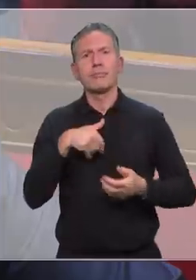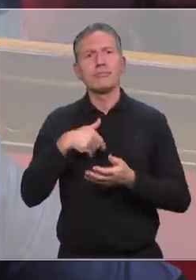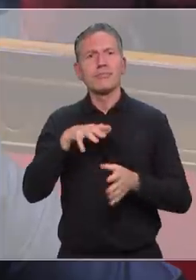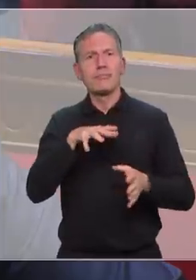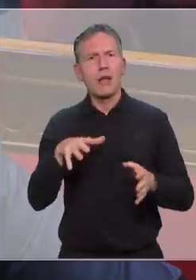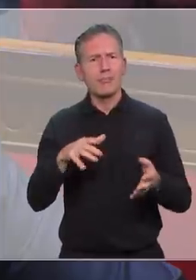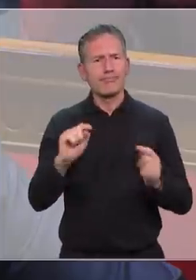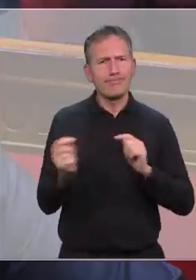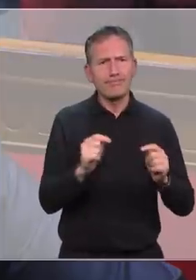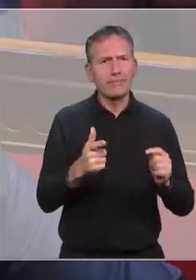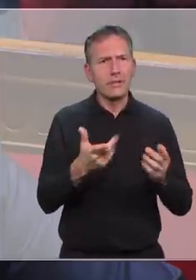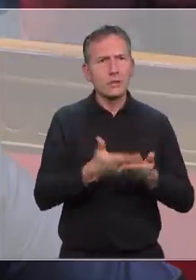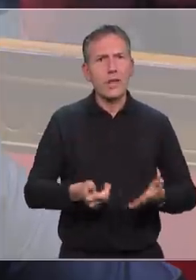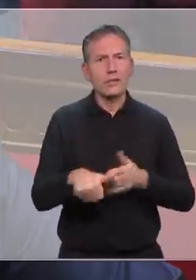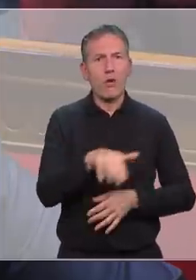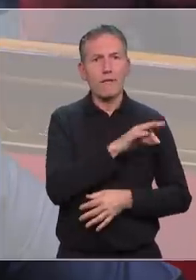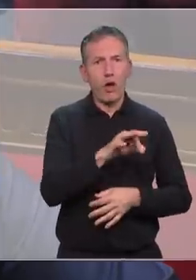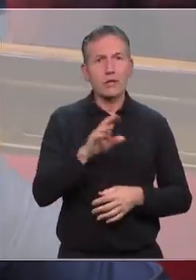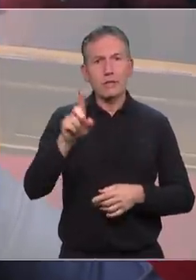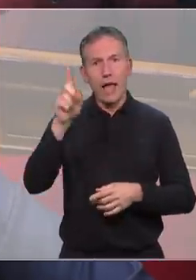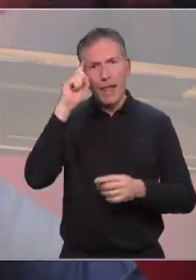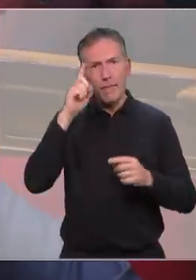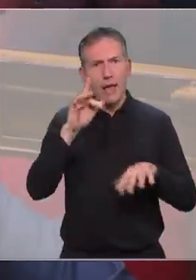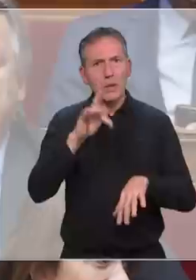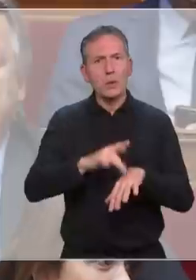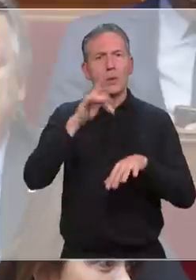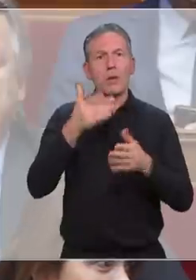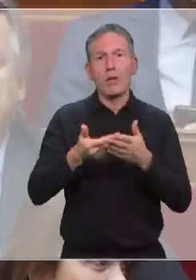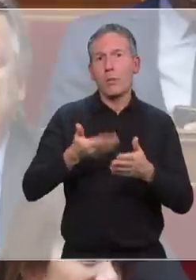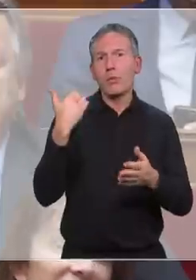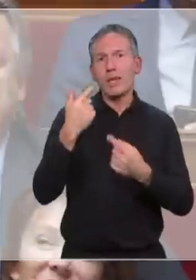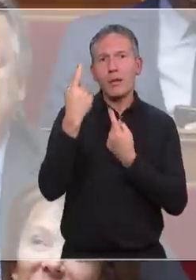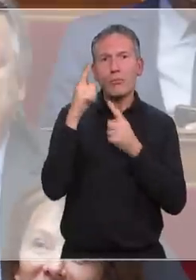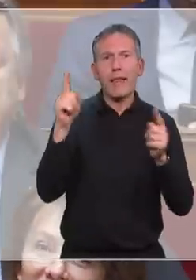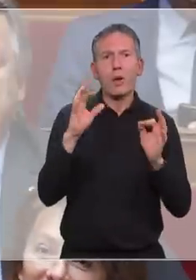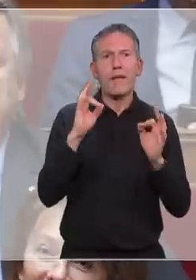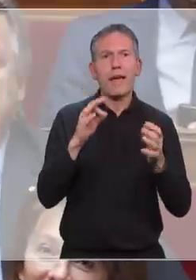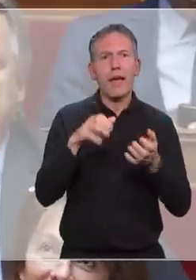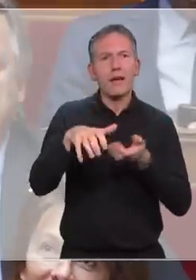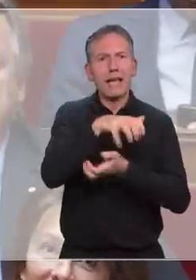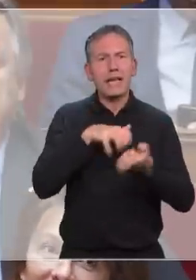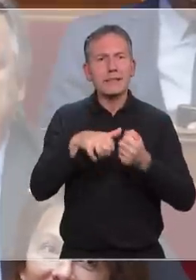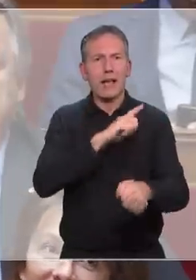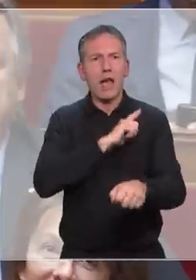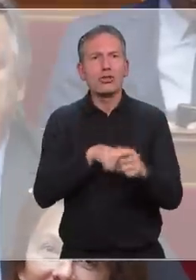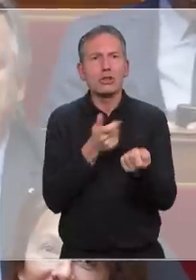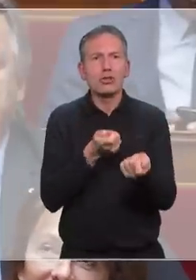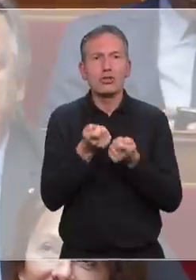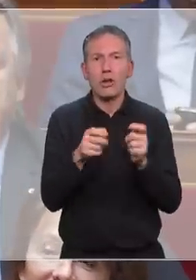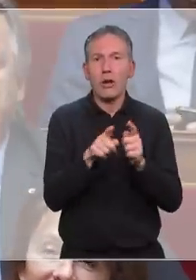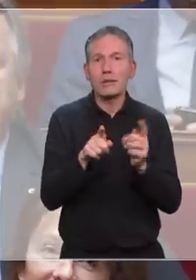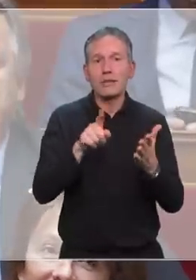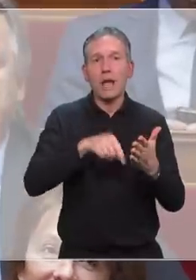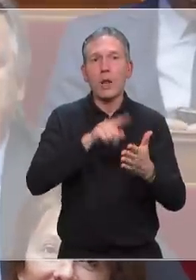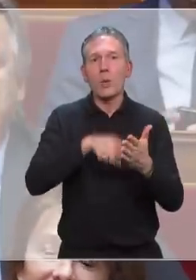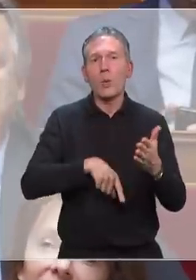contexte franco-allemand largement dégradé, je pense au désaccord sur la gestion de la crise énergétique, à l'annulation du Conseil